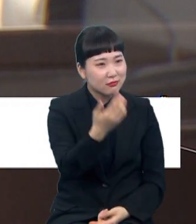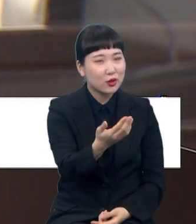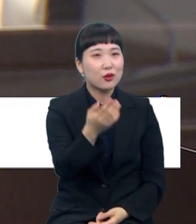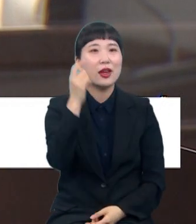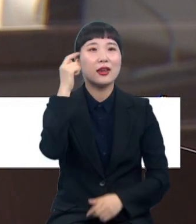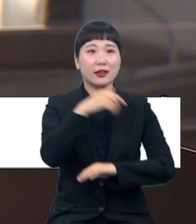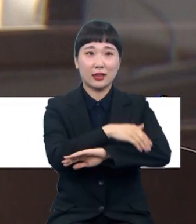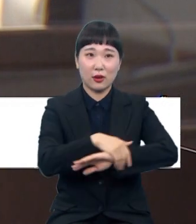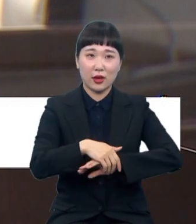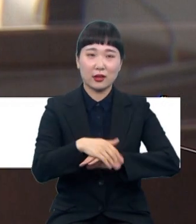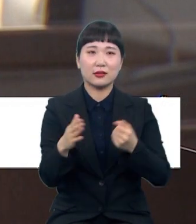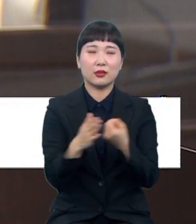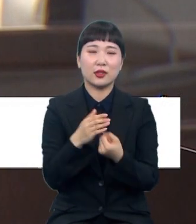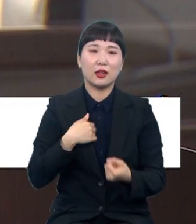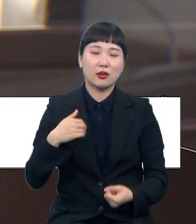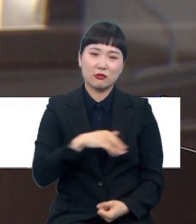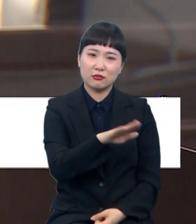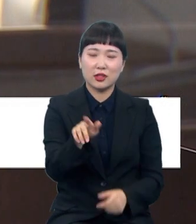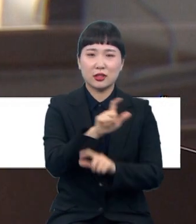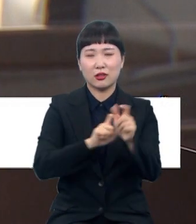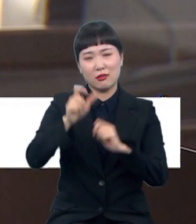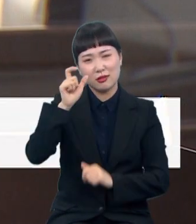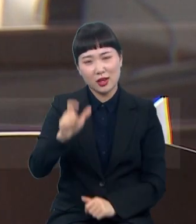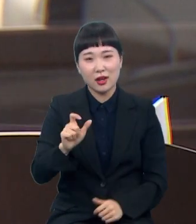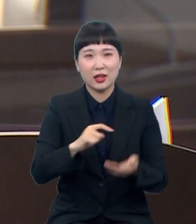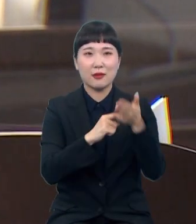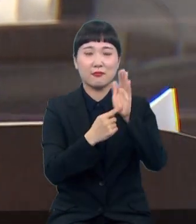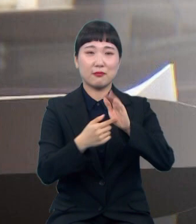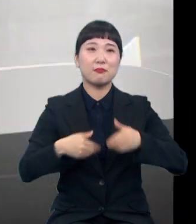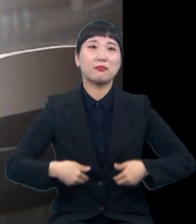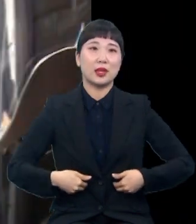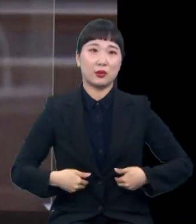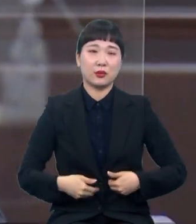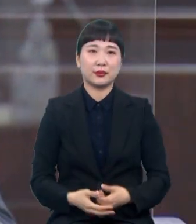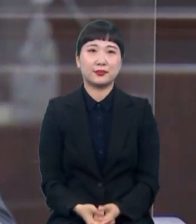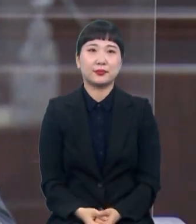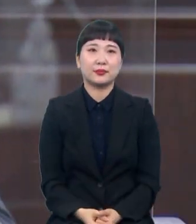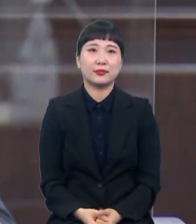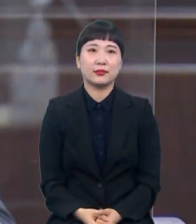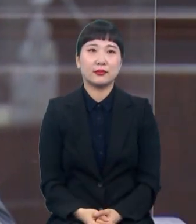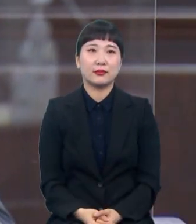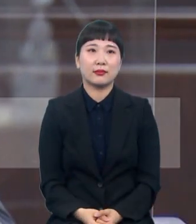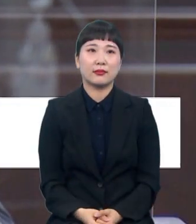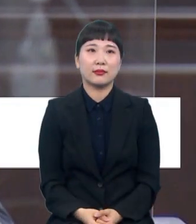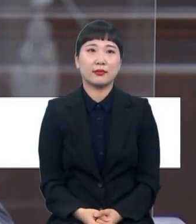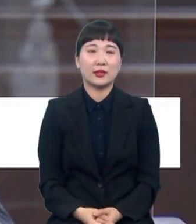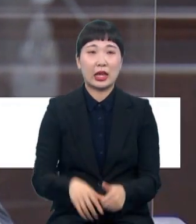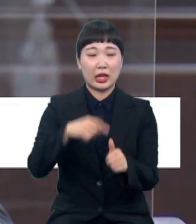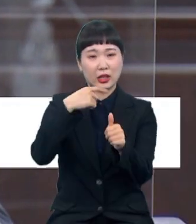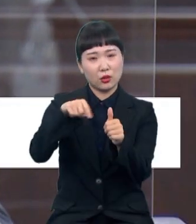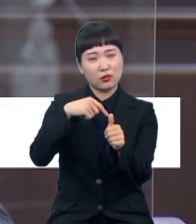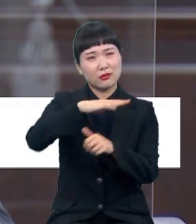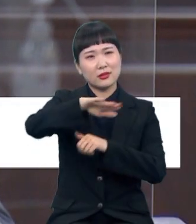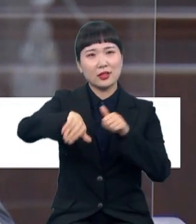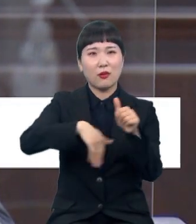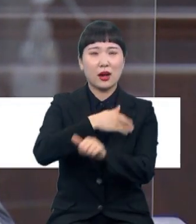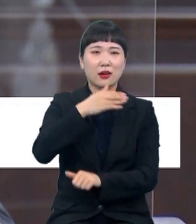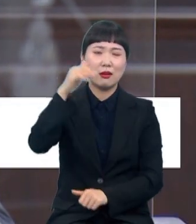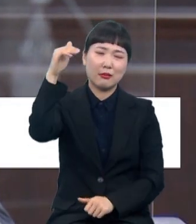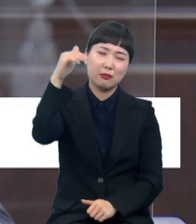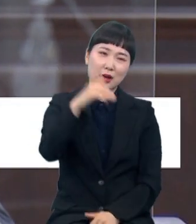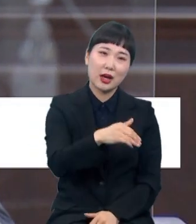더 강력한 우리의 의지를 보여주어야 할 것 같습니다. 교육 여건은 더욱더 악화되고